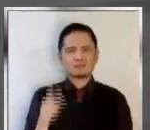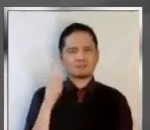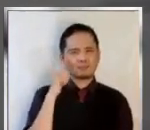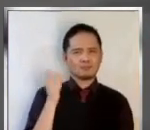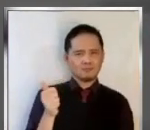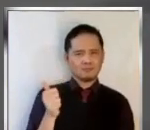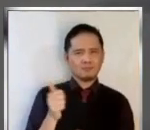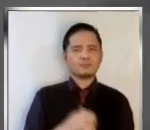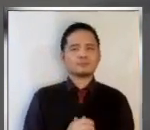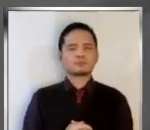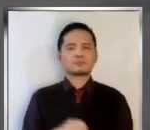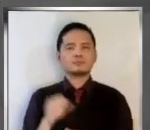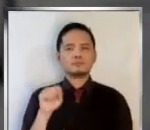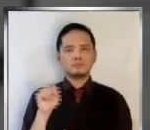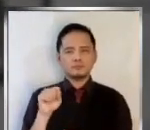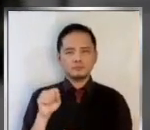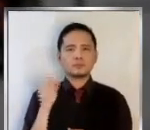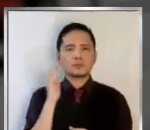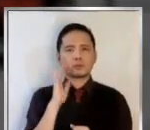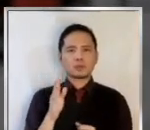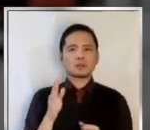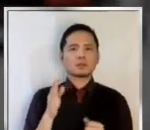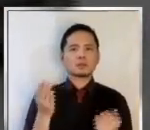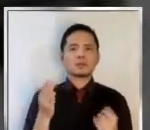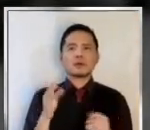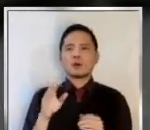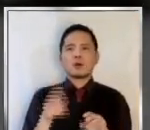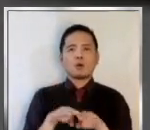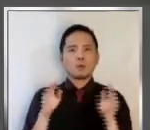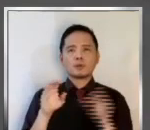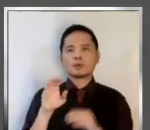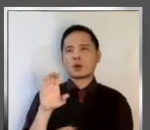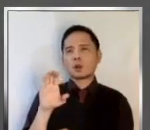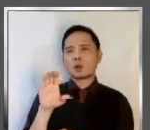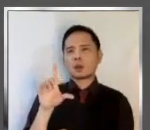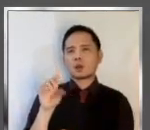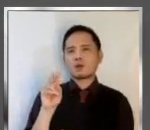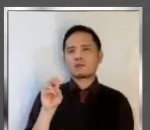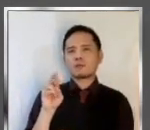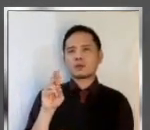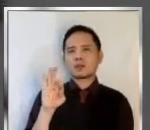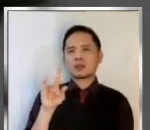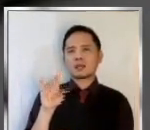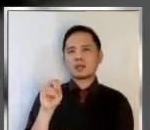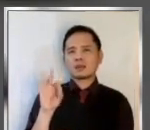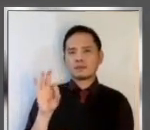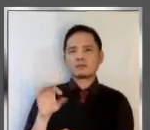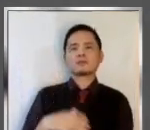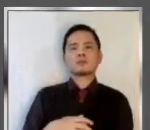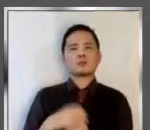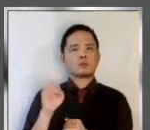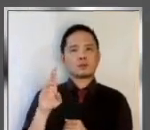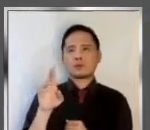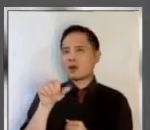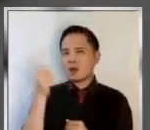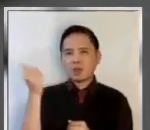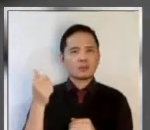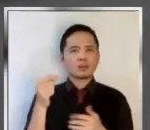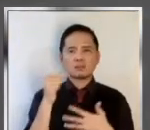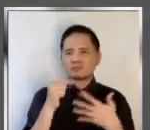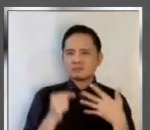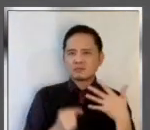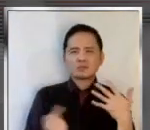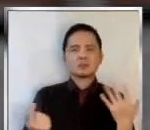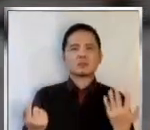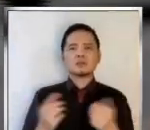ako bubuksan yung Balintawak Cloverleaf, yung mga pagpo-provide po natin ng alternate route sa social media, even po dun sa mga road signs, as early